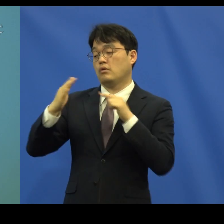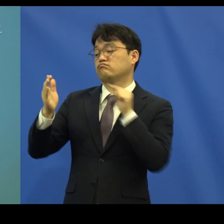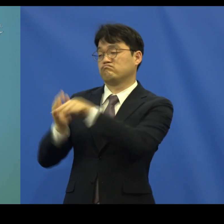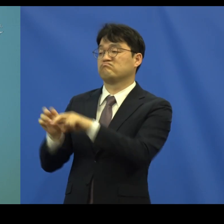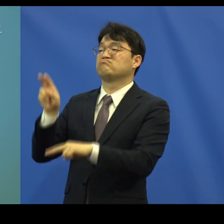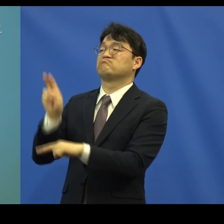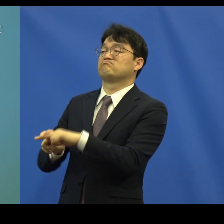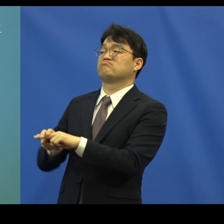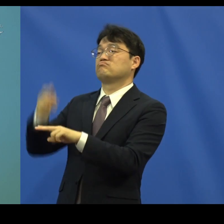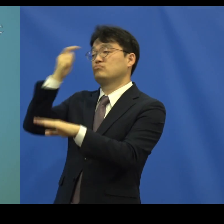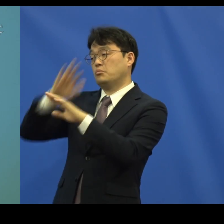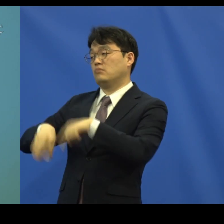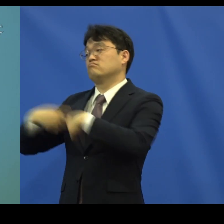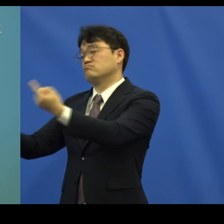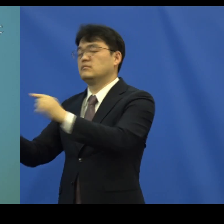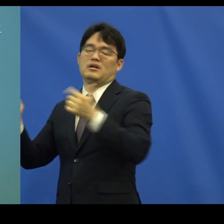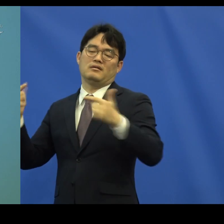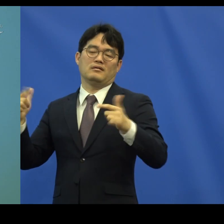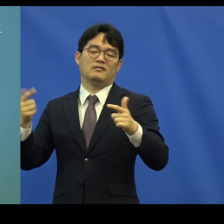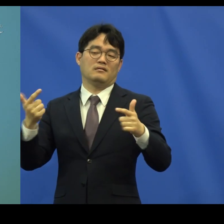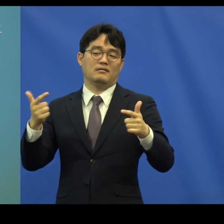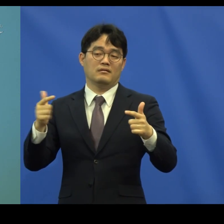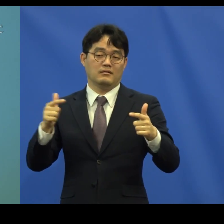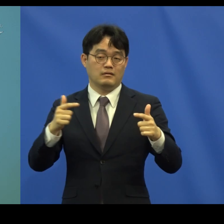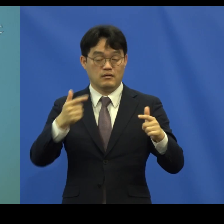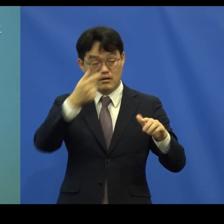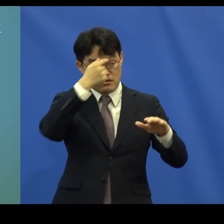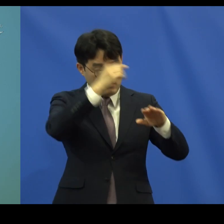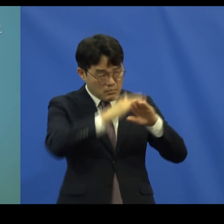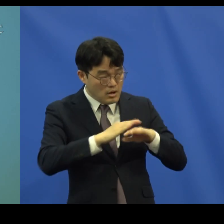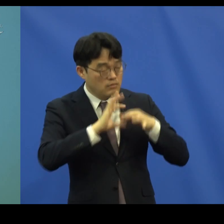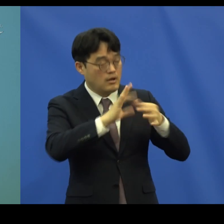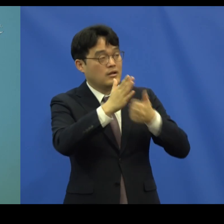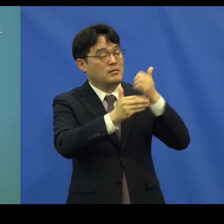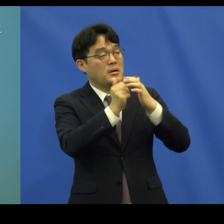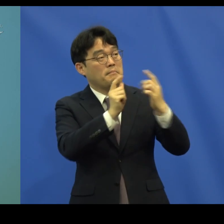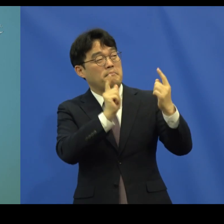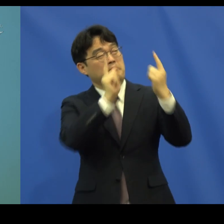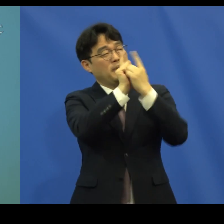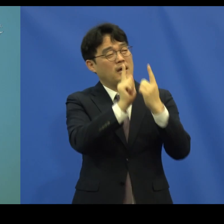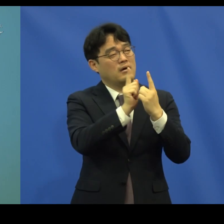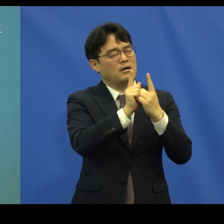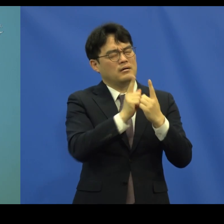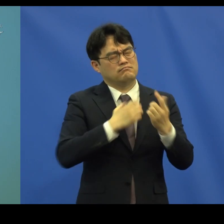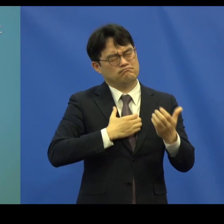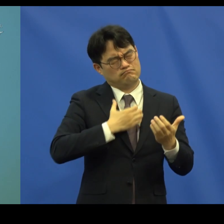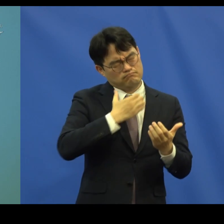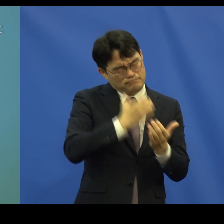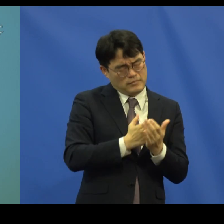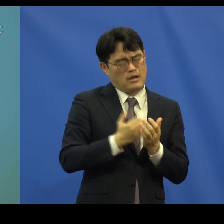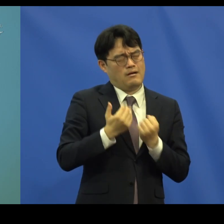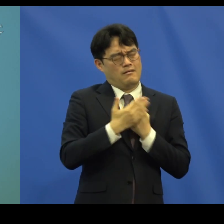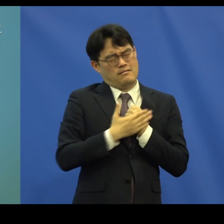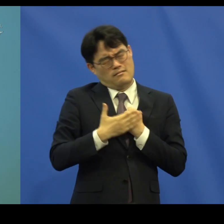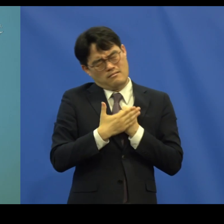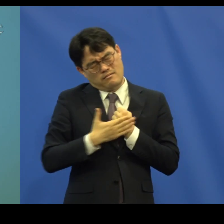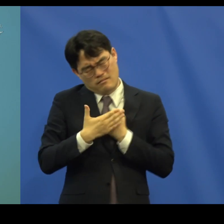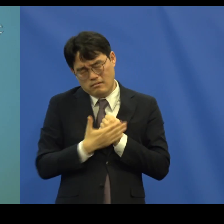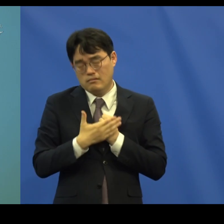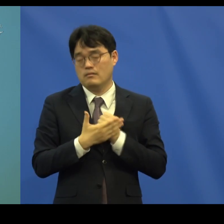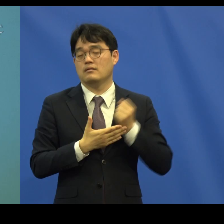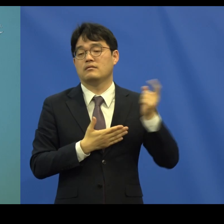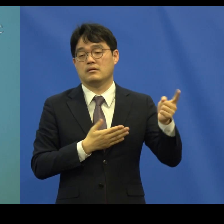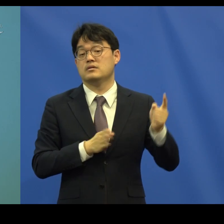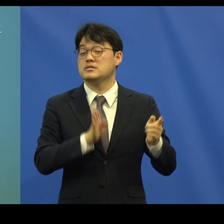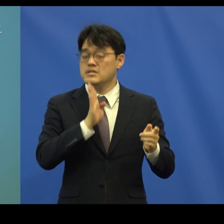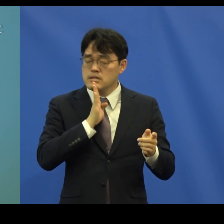타락의 출발점이 언제나 예배에서 시작이 됐죠. 드리긴 하는데 예배답게 드리지 않는 그 하나님에 대한 진정한 경외감이 없는